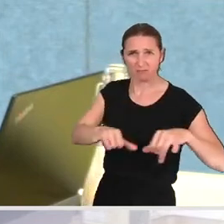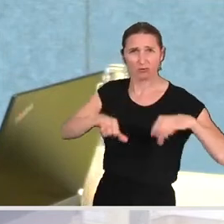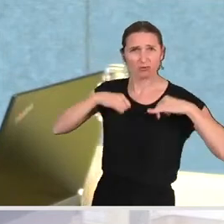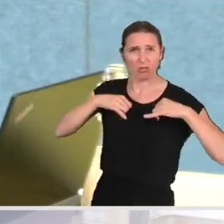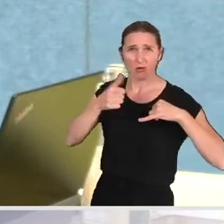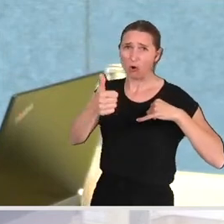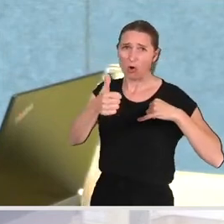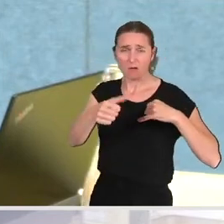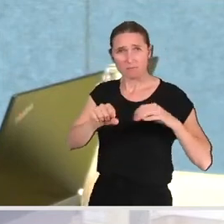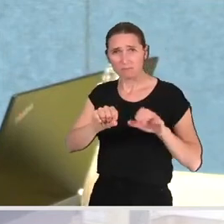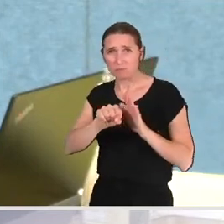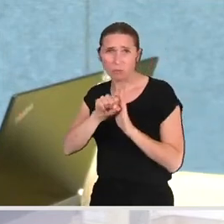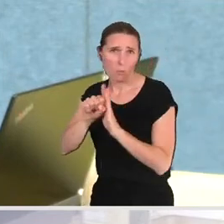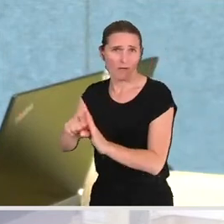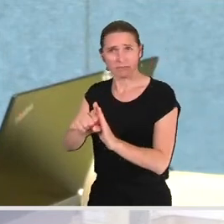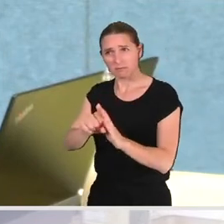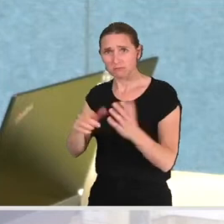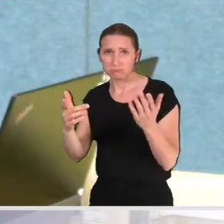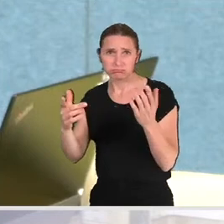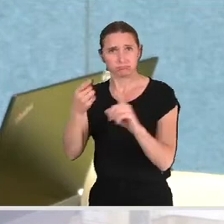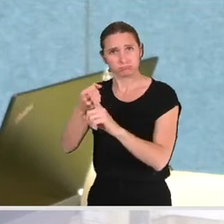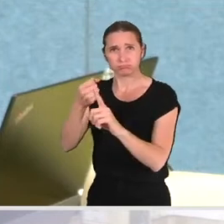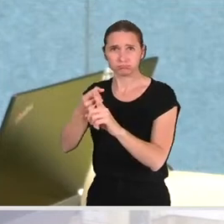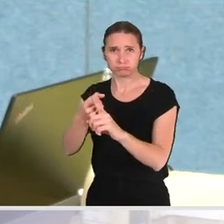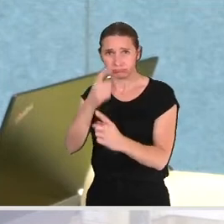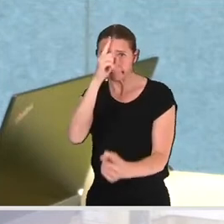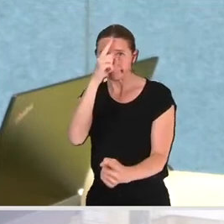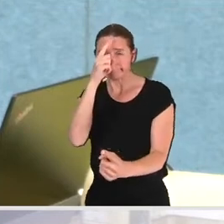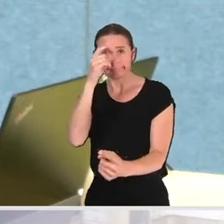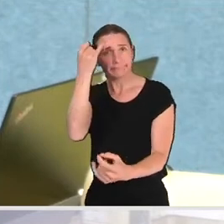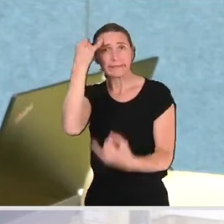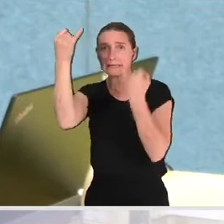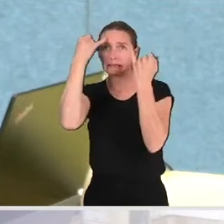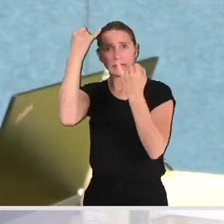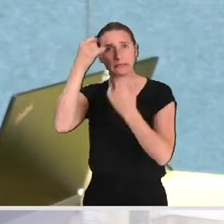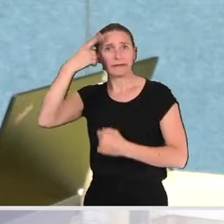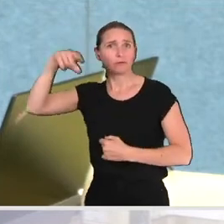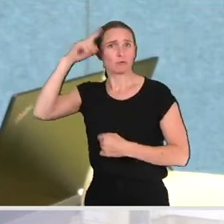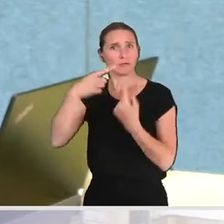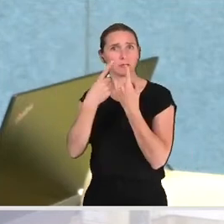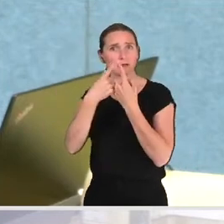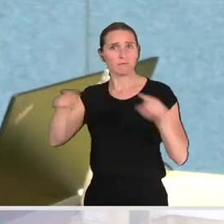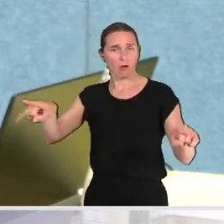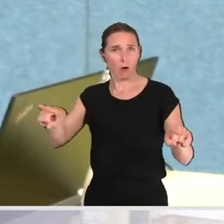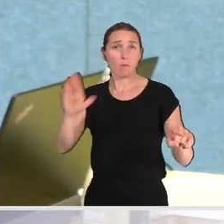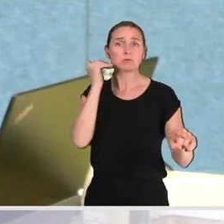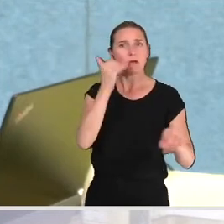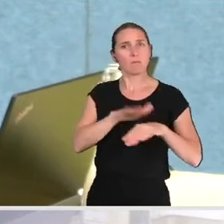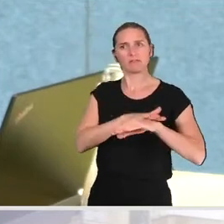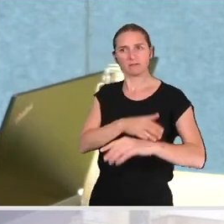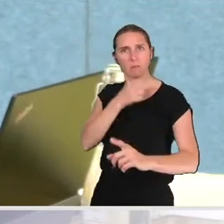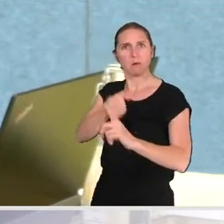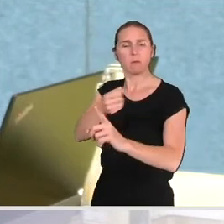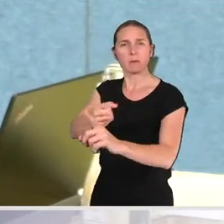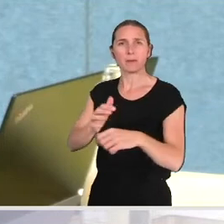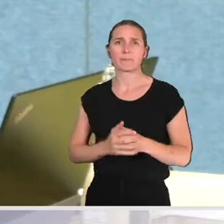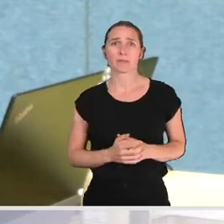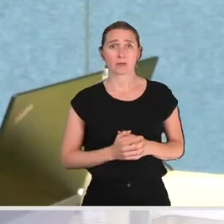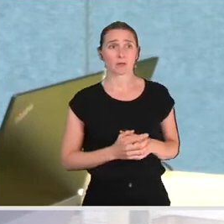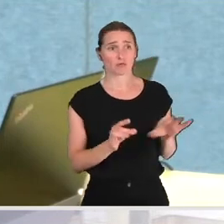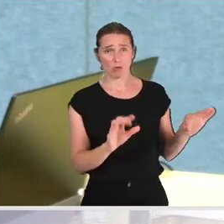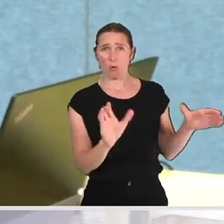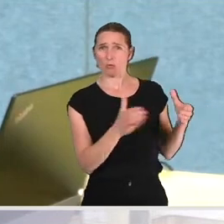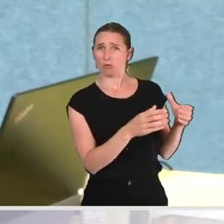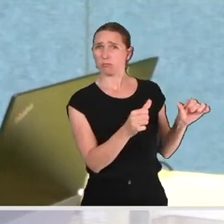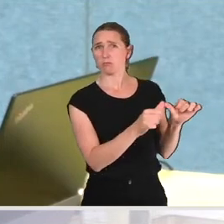Au nom de la lutte, les slogans sans équivoque essaiment d'ailleurs sur les murs du quartier Chaurier-Beria et